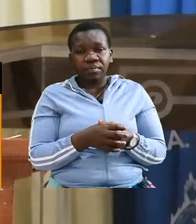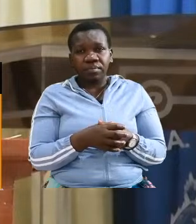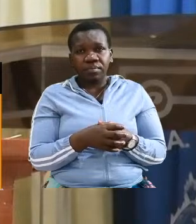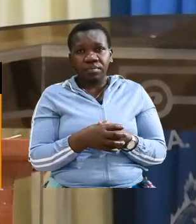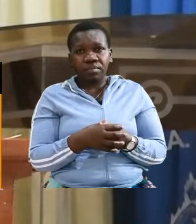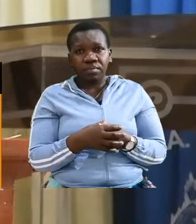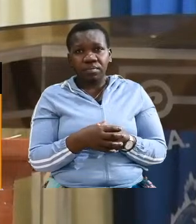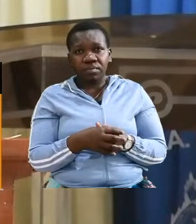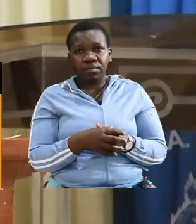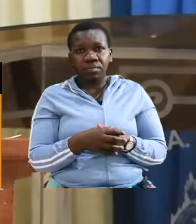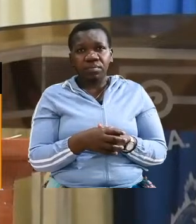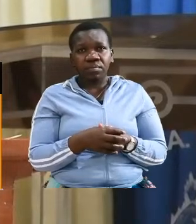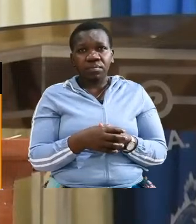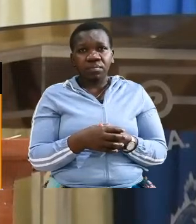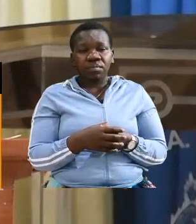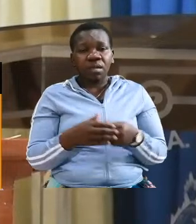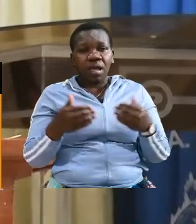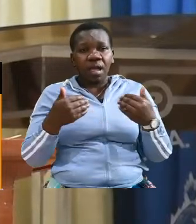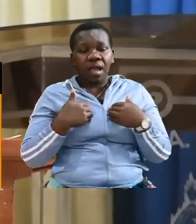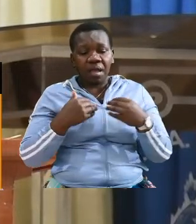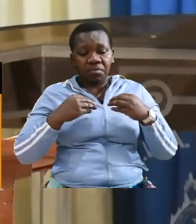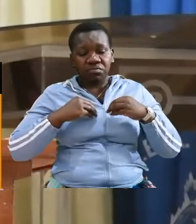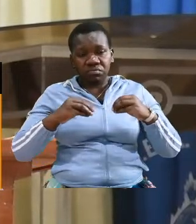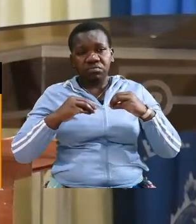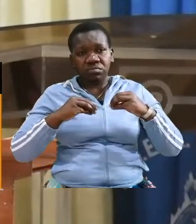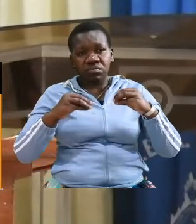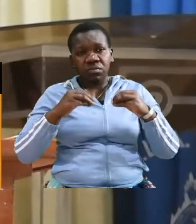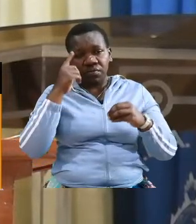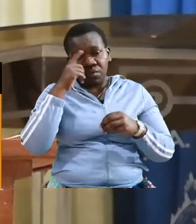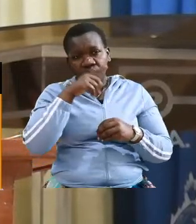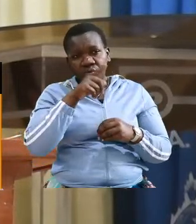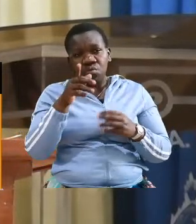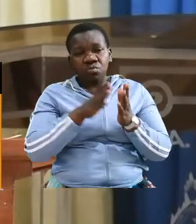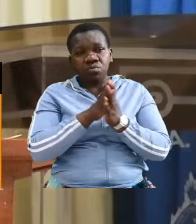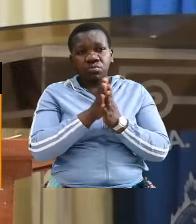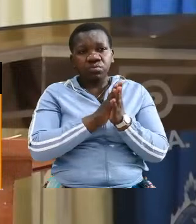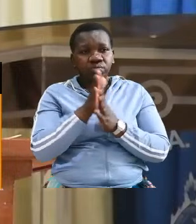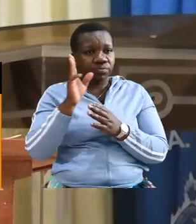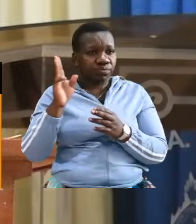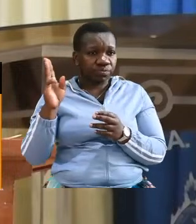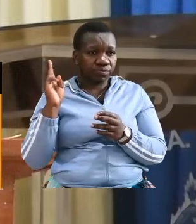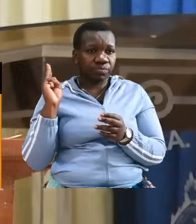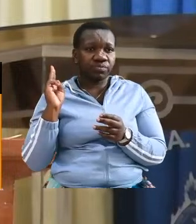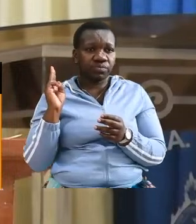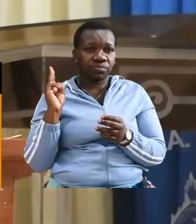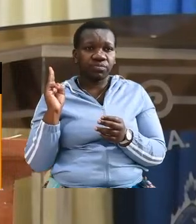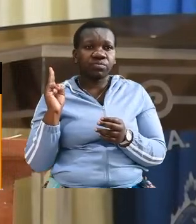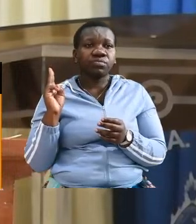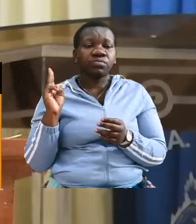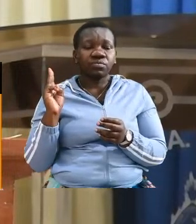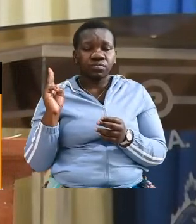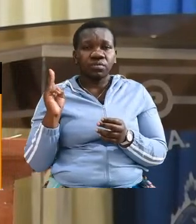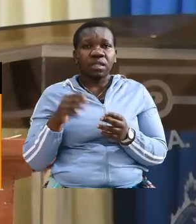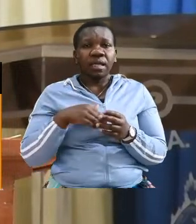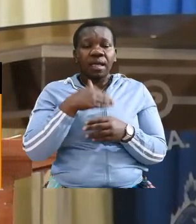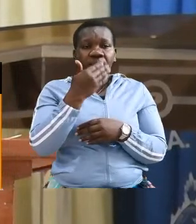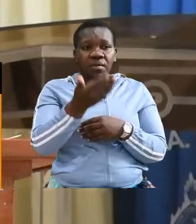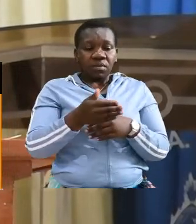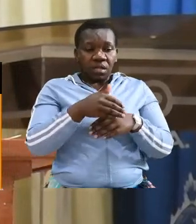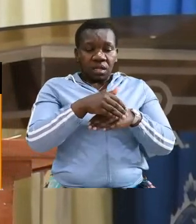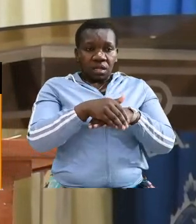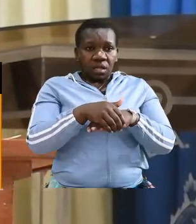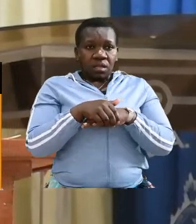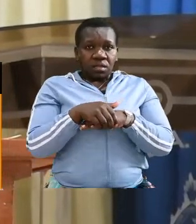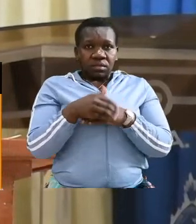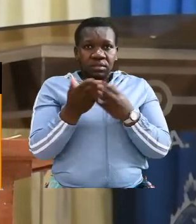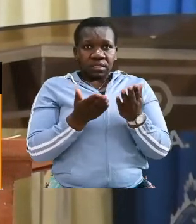Kuna mafundisho ya brigade huwa inaendelea hapa kanisani kila Sunday baada ya ibada ya English,